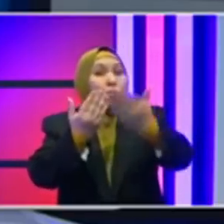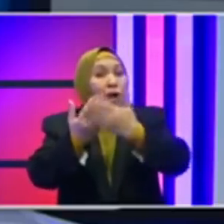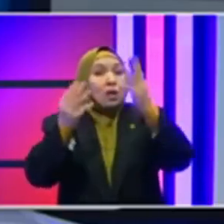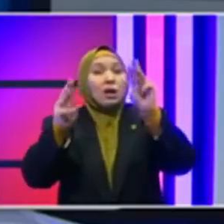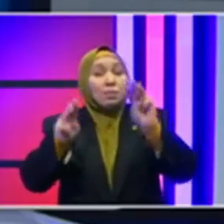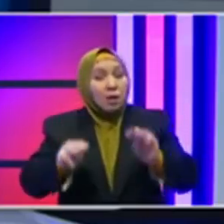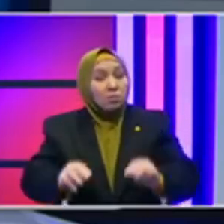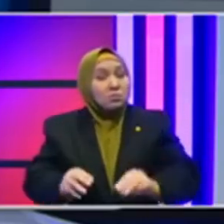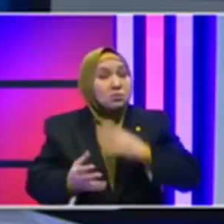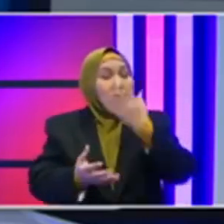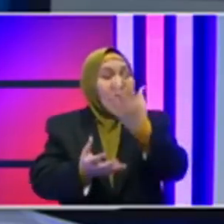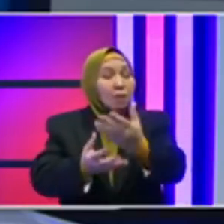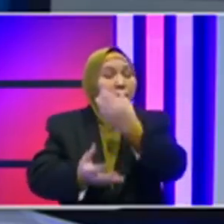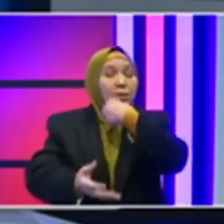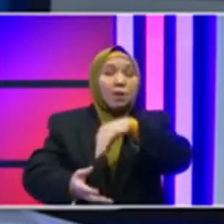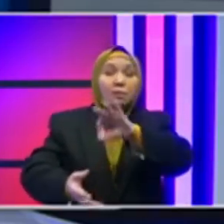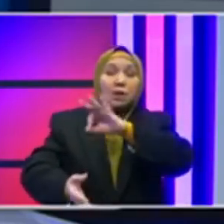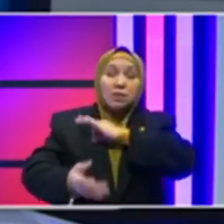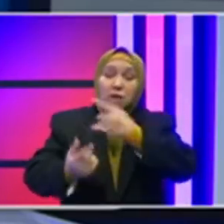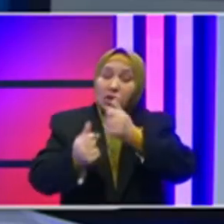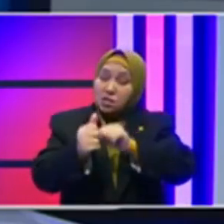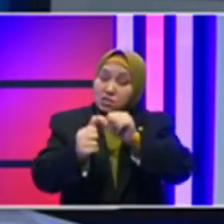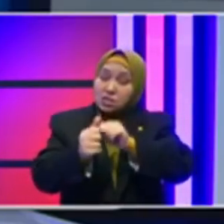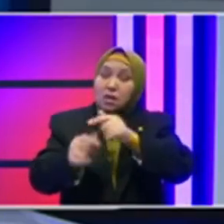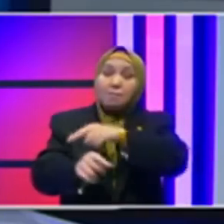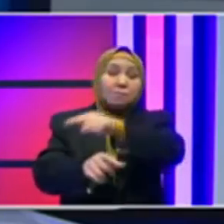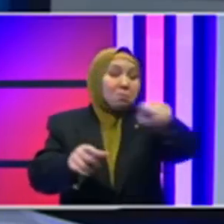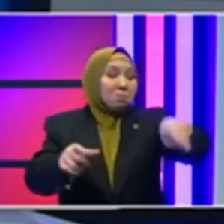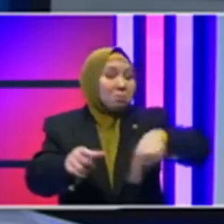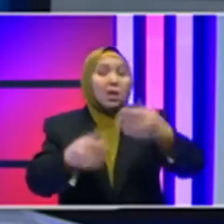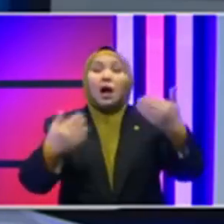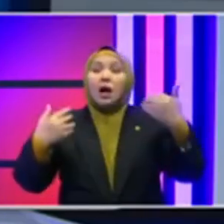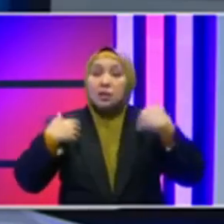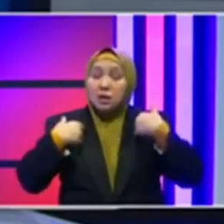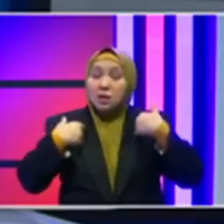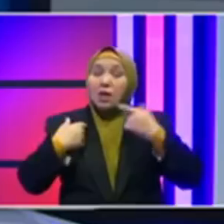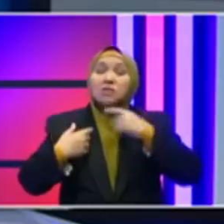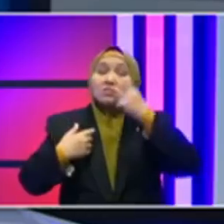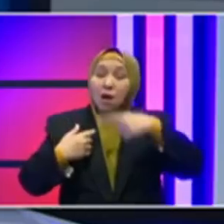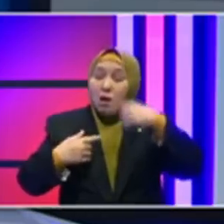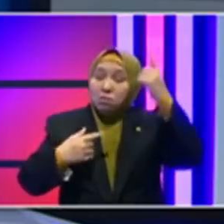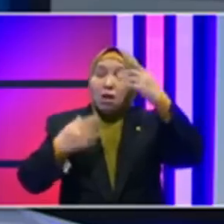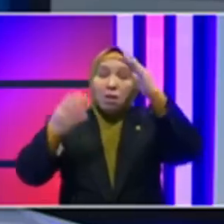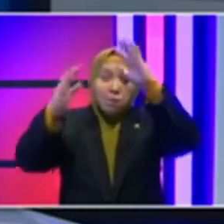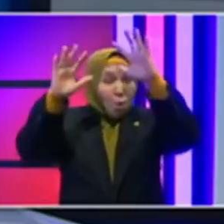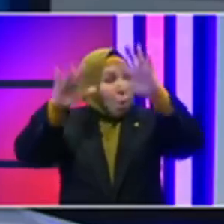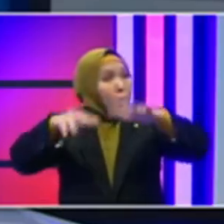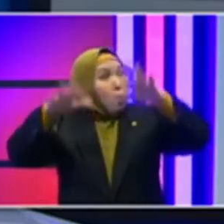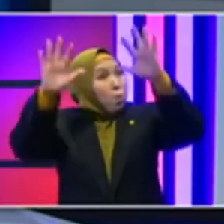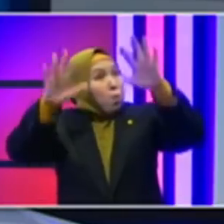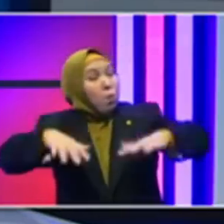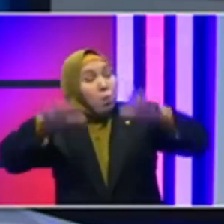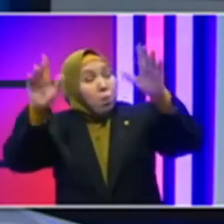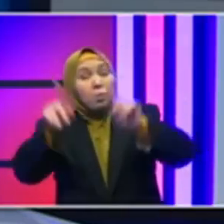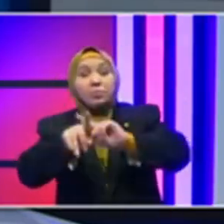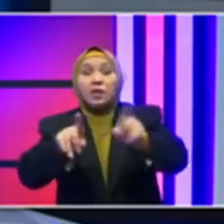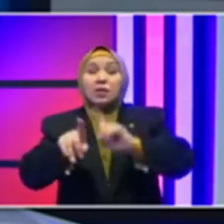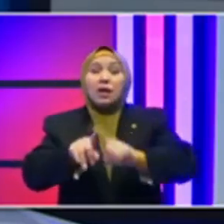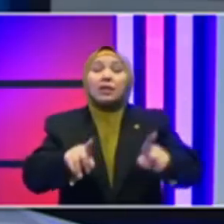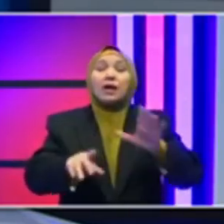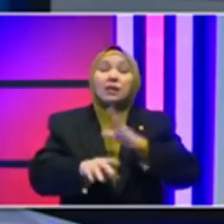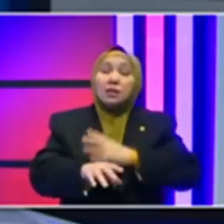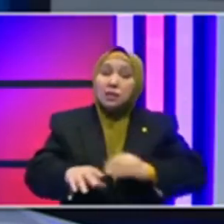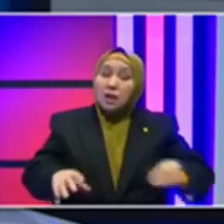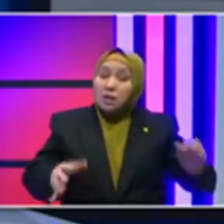mengambil manfaat daripada setiap yang ada bahkan disebutkan tentang Allah menurunkan hujan dan sebagainya bahkan